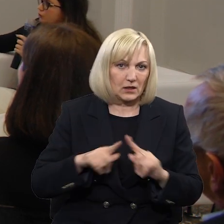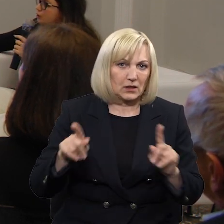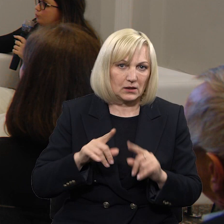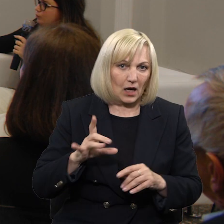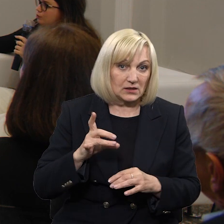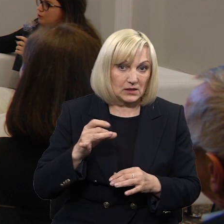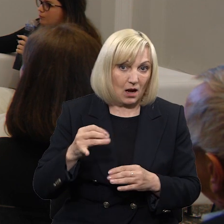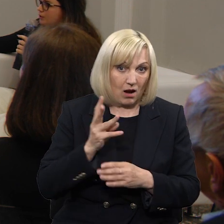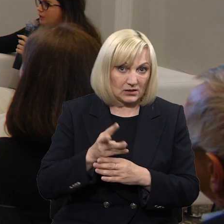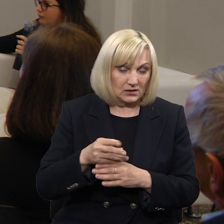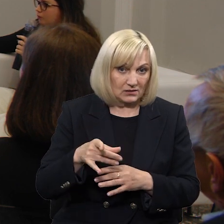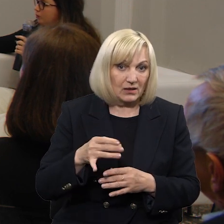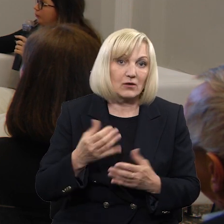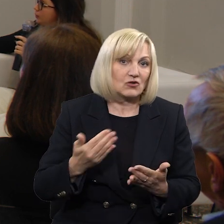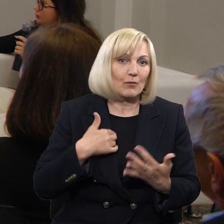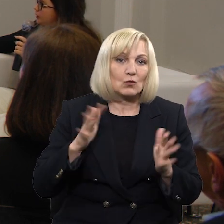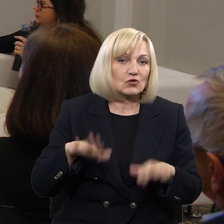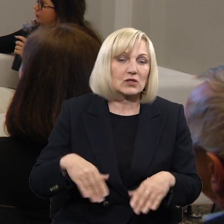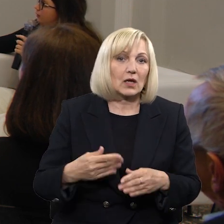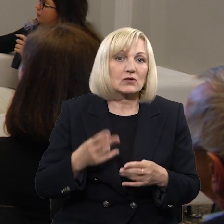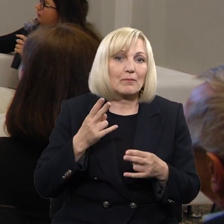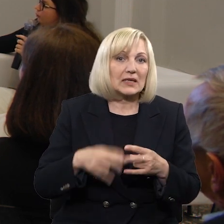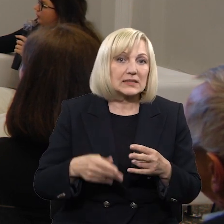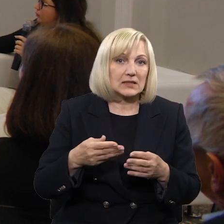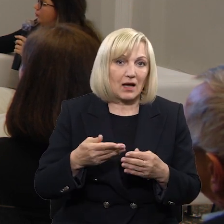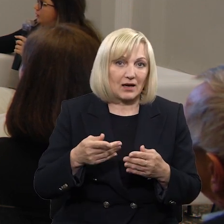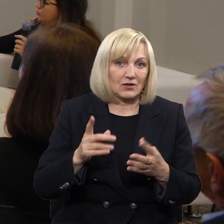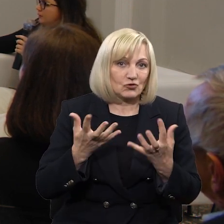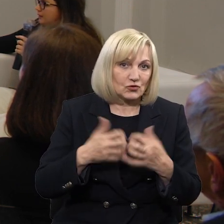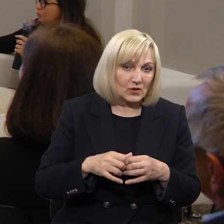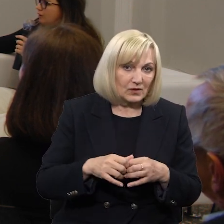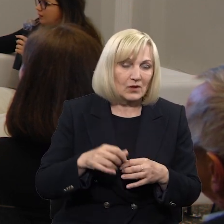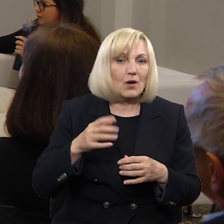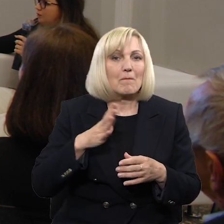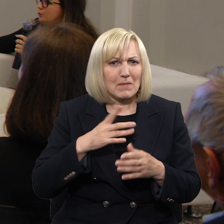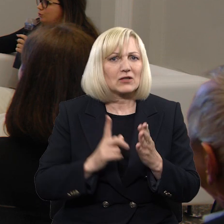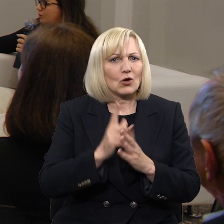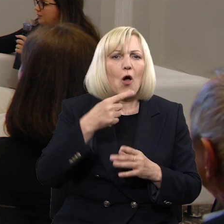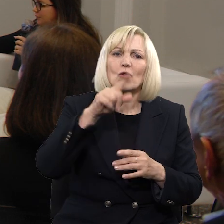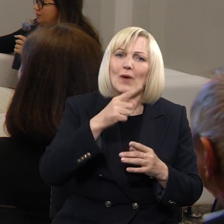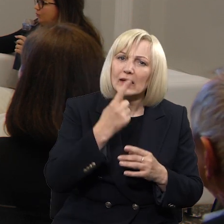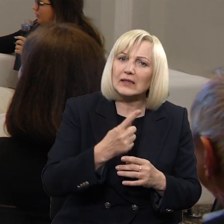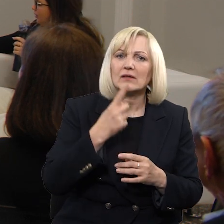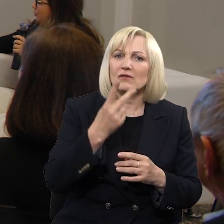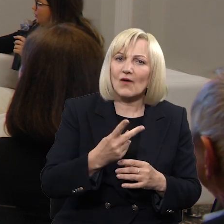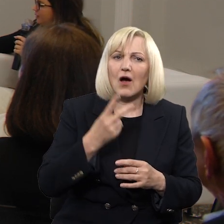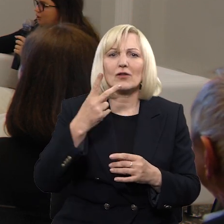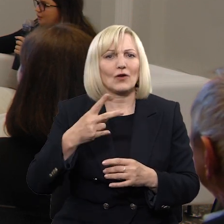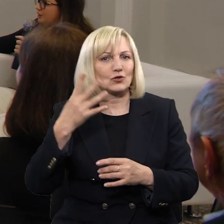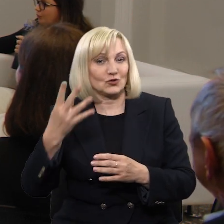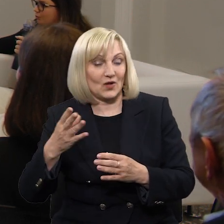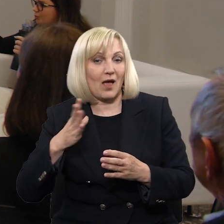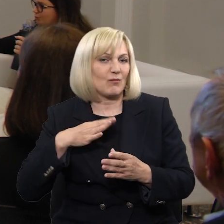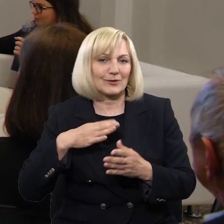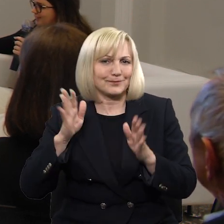Мне кажется что даже больше уже мы перестали в какой-то момент считать первые выпуски мы действительно намеровали было один номер два номер